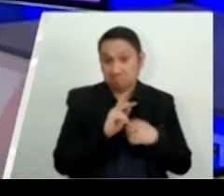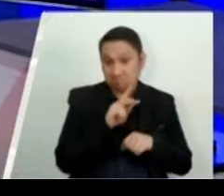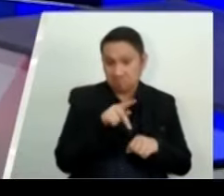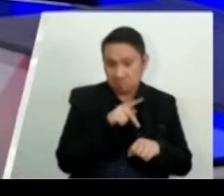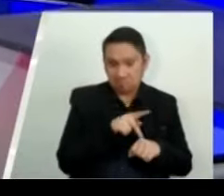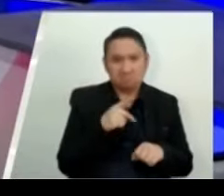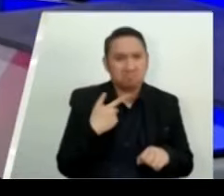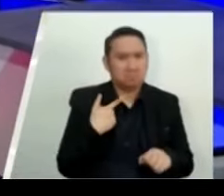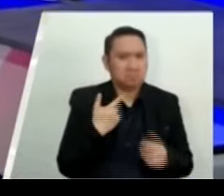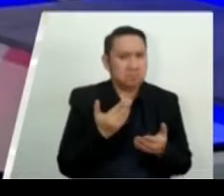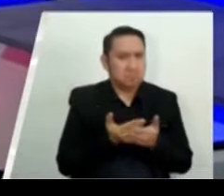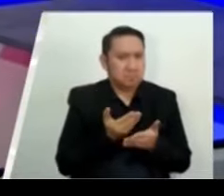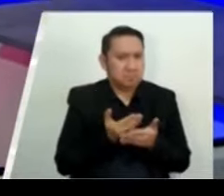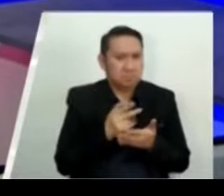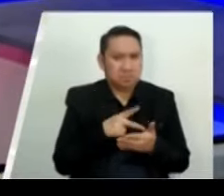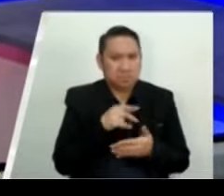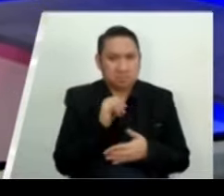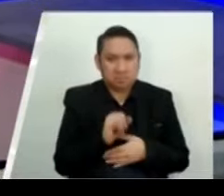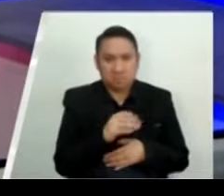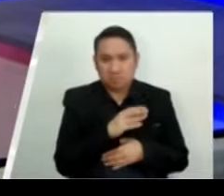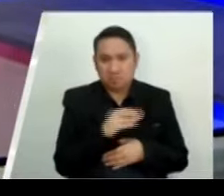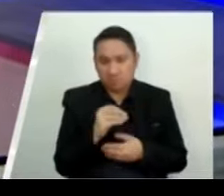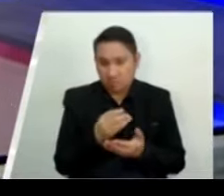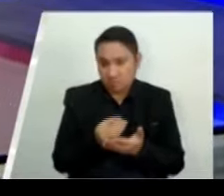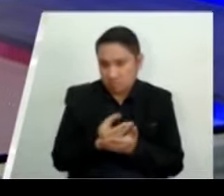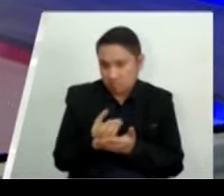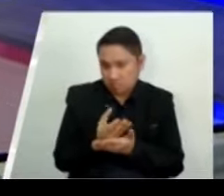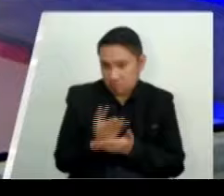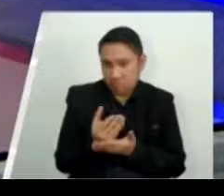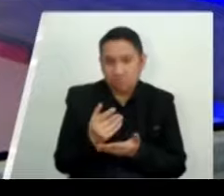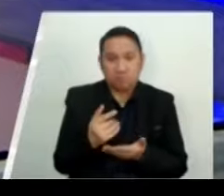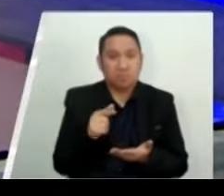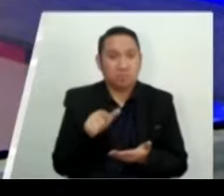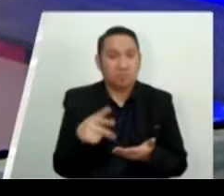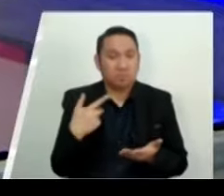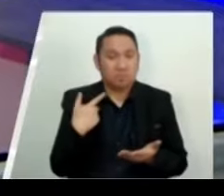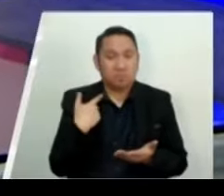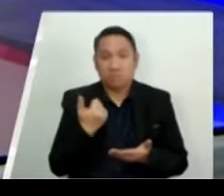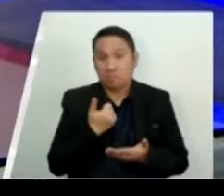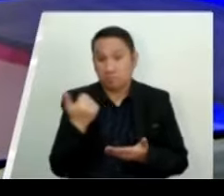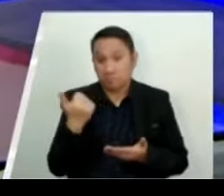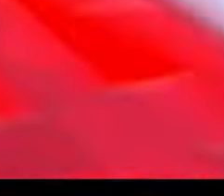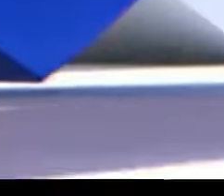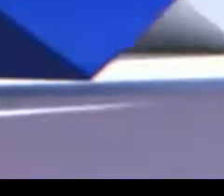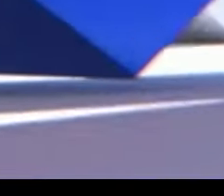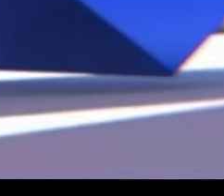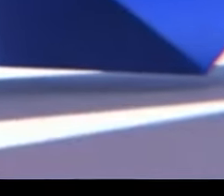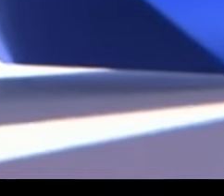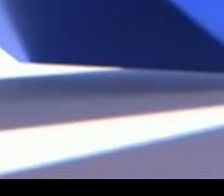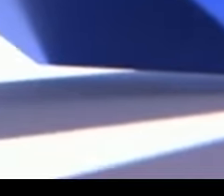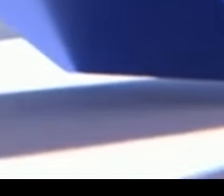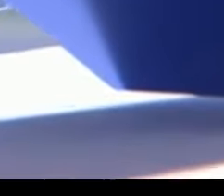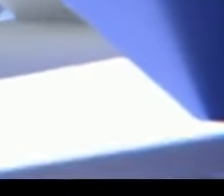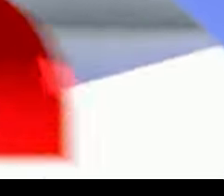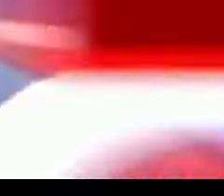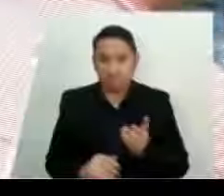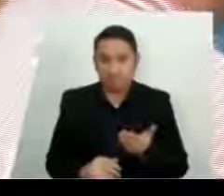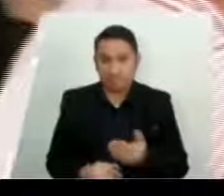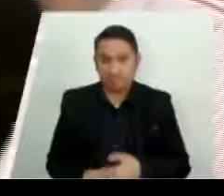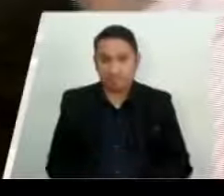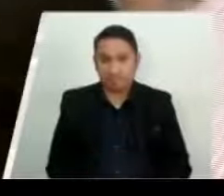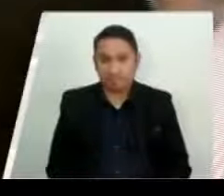at nag-ipag-bonding pa sa mga kapwa sparkle artist. Makichika kay Lars Santiago.